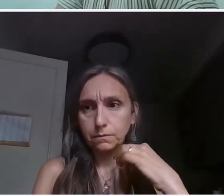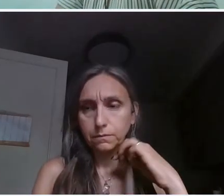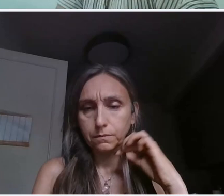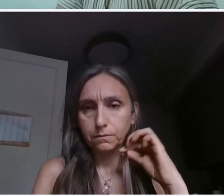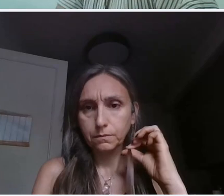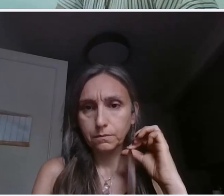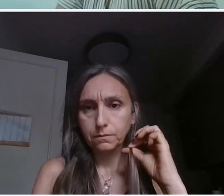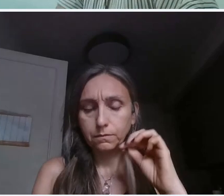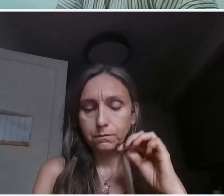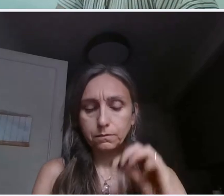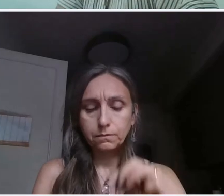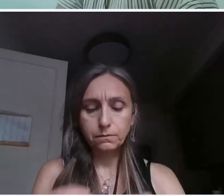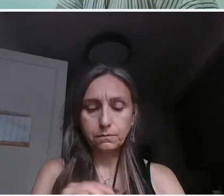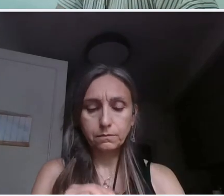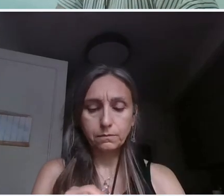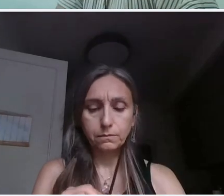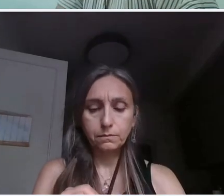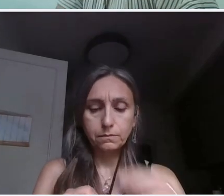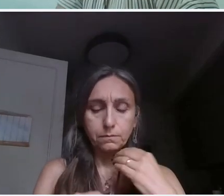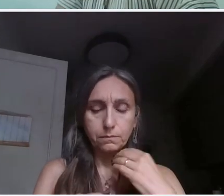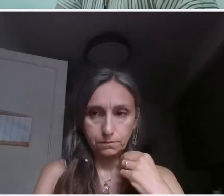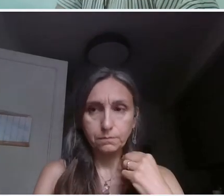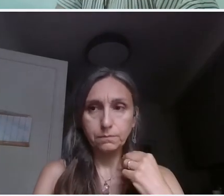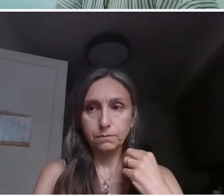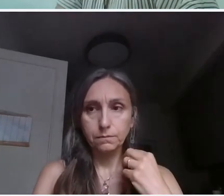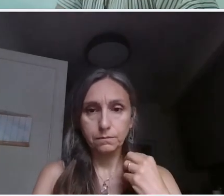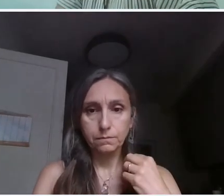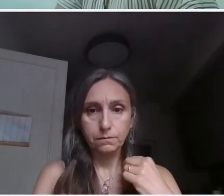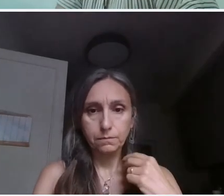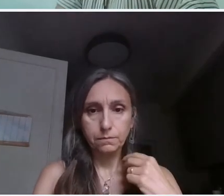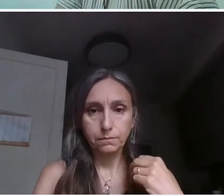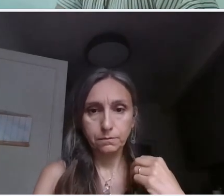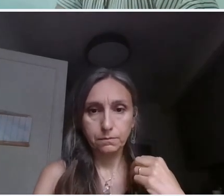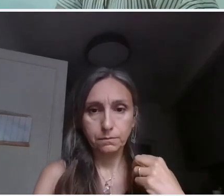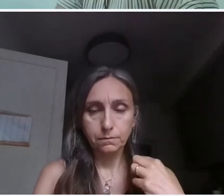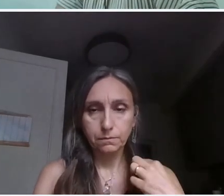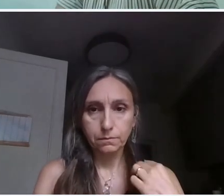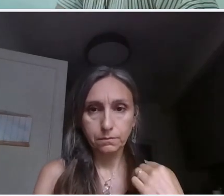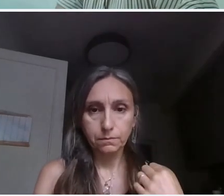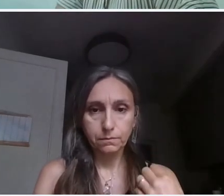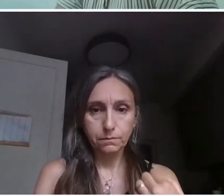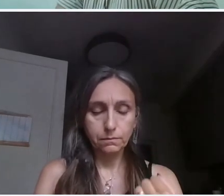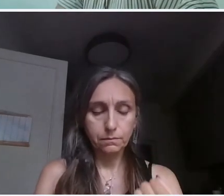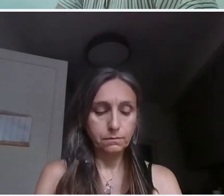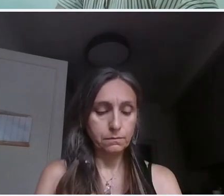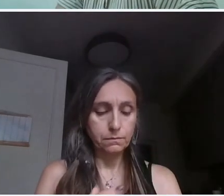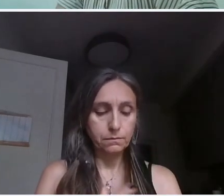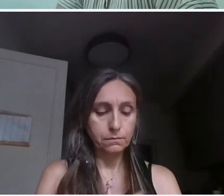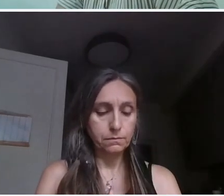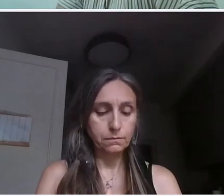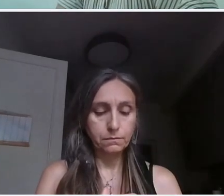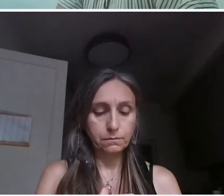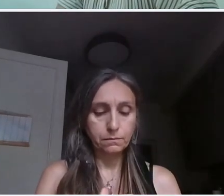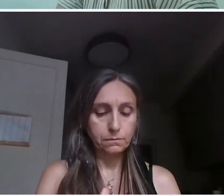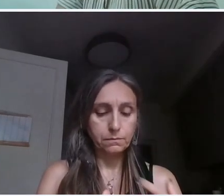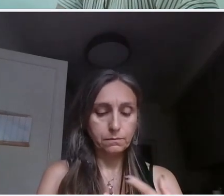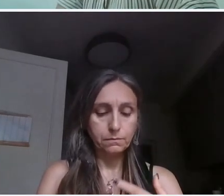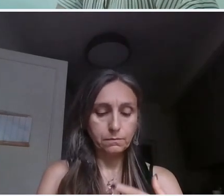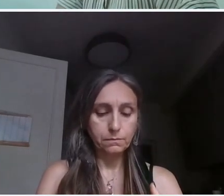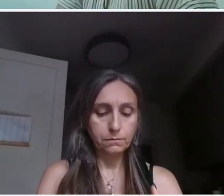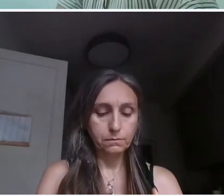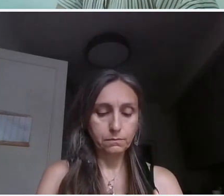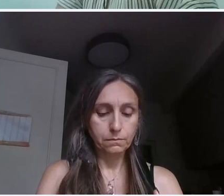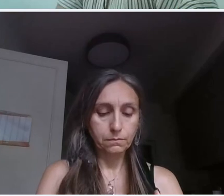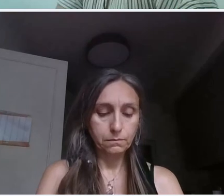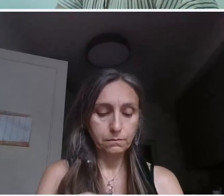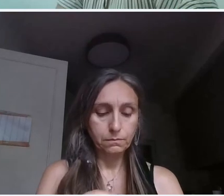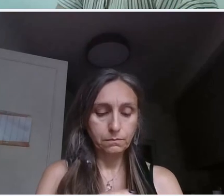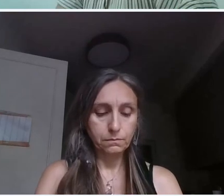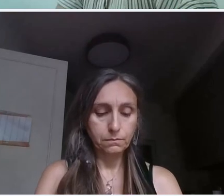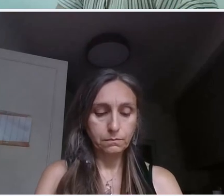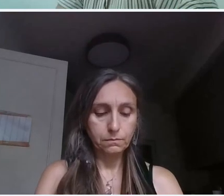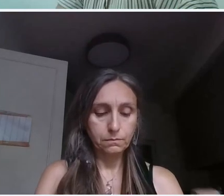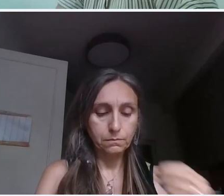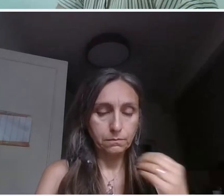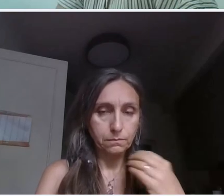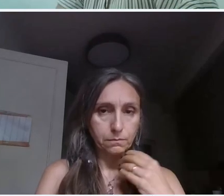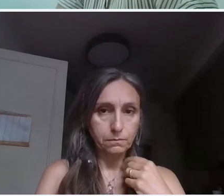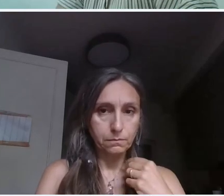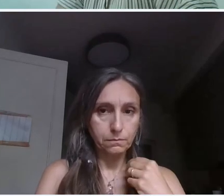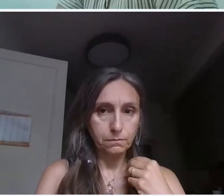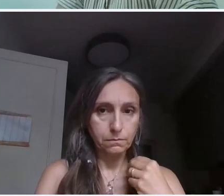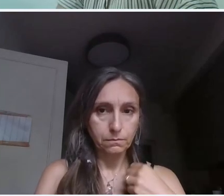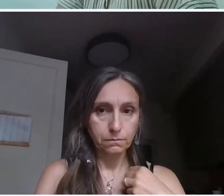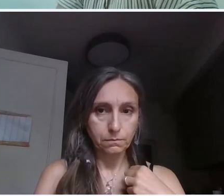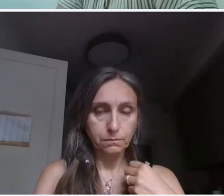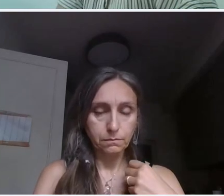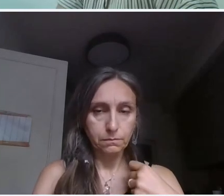della licenza freemium. No, l'hosting è classico. Puoi pubblicare i tuoi progetti WebGIS,